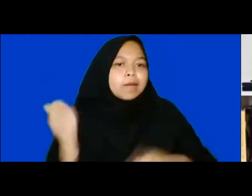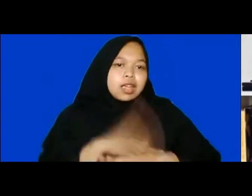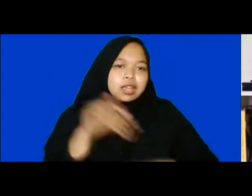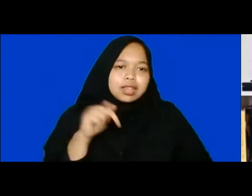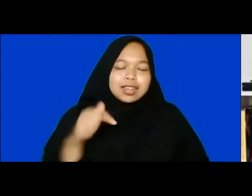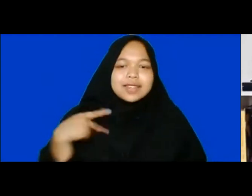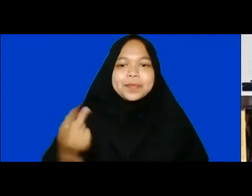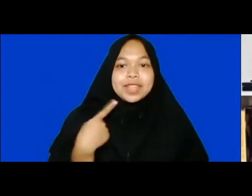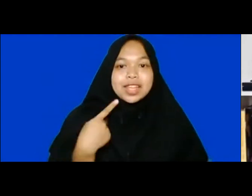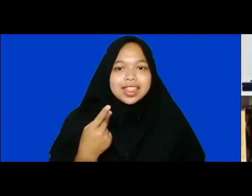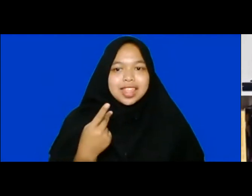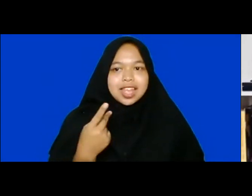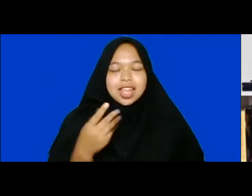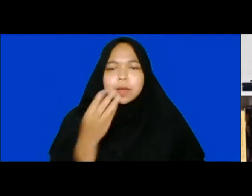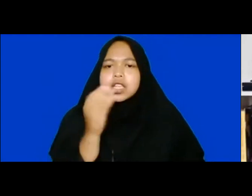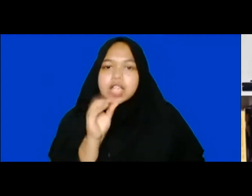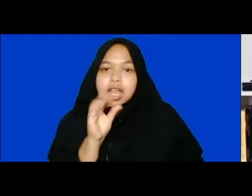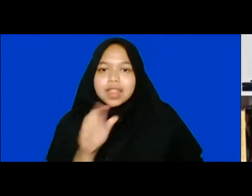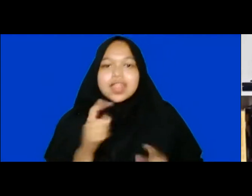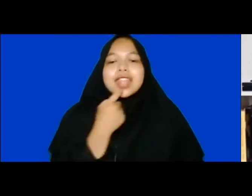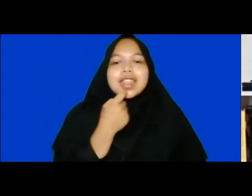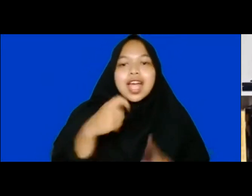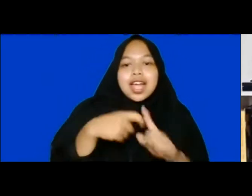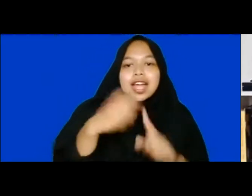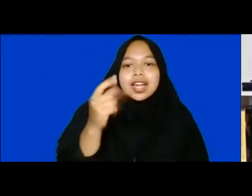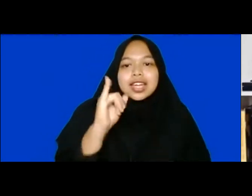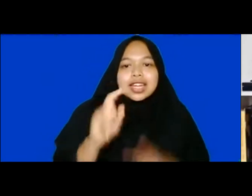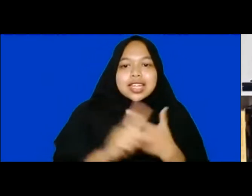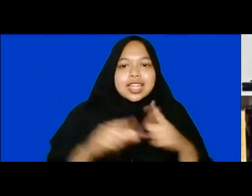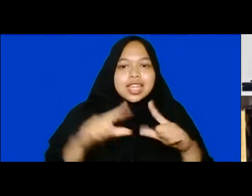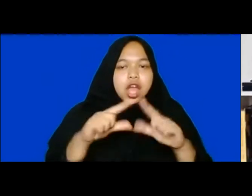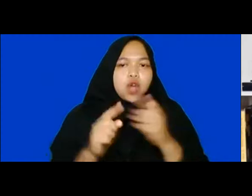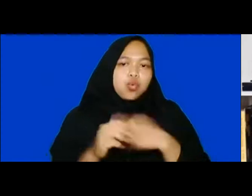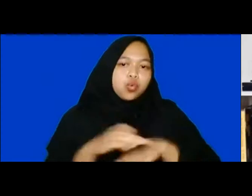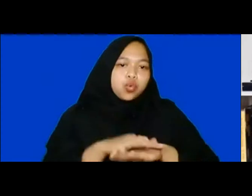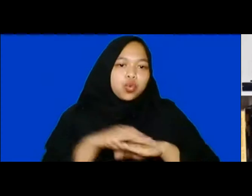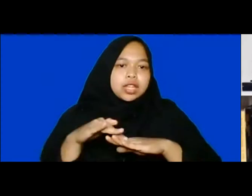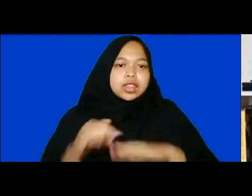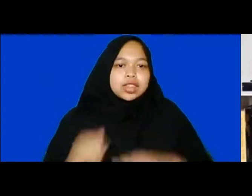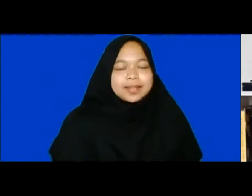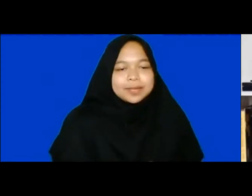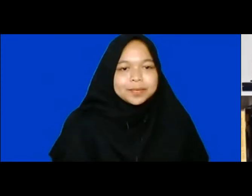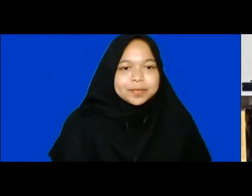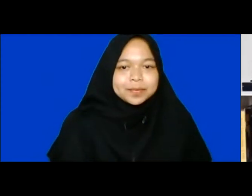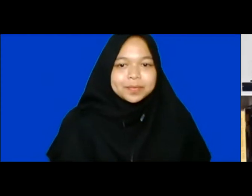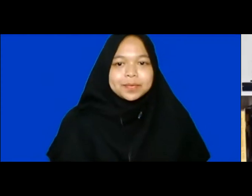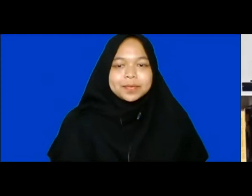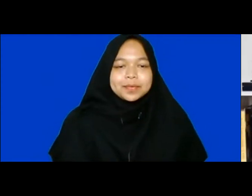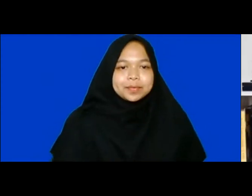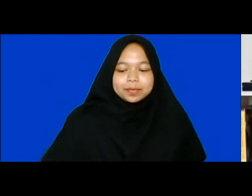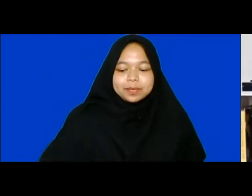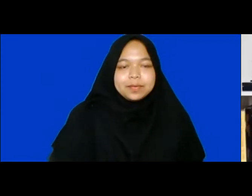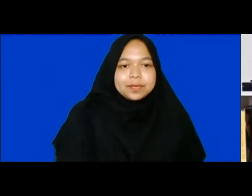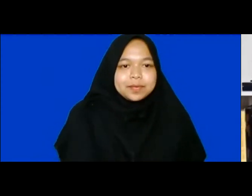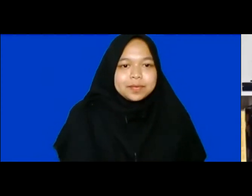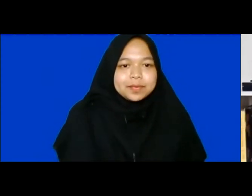kita kali ini tentang kriya, dalam hal ini ada kriya kulit ya, ini sesuai dengan judulnya Exploring Technique and Design in Leather Product.